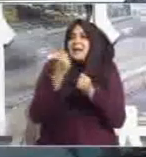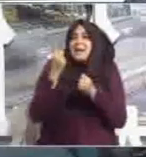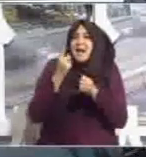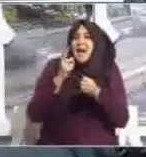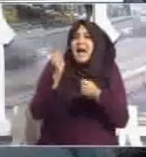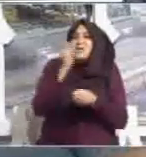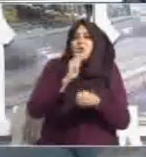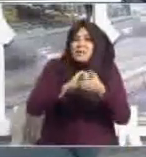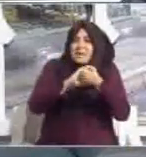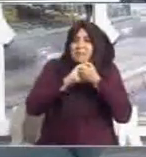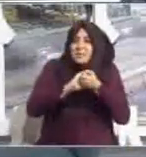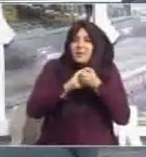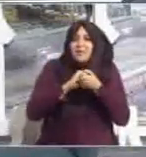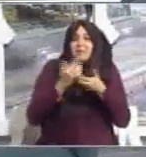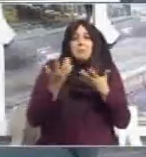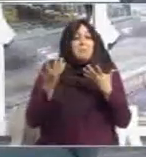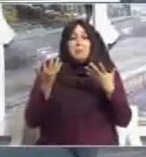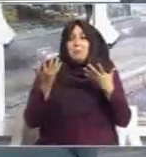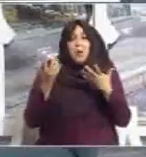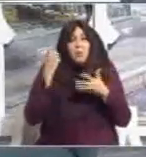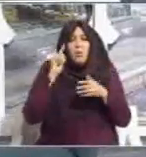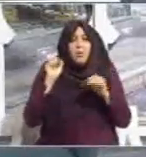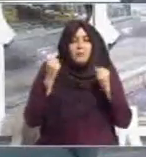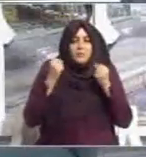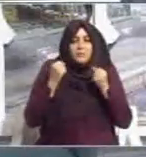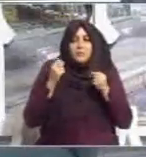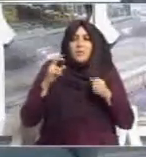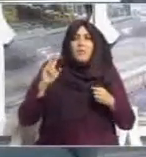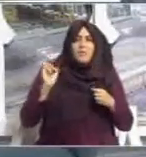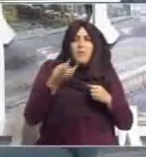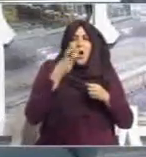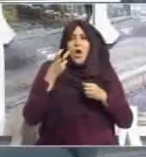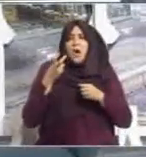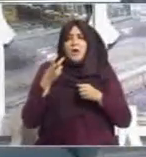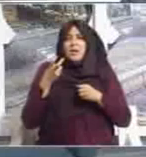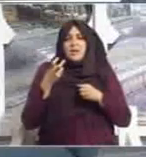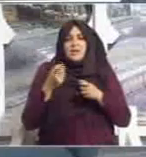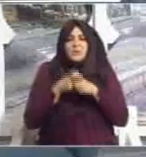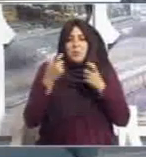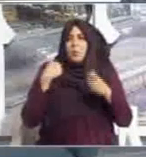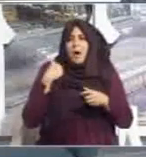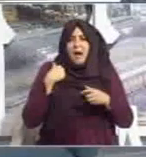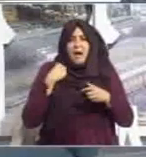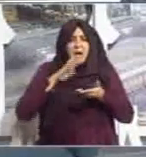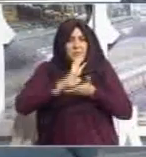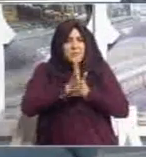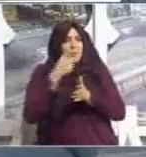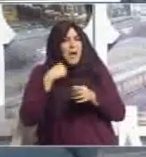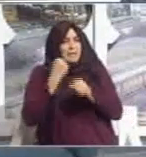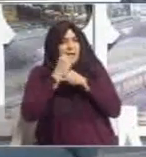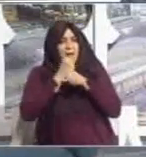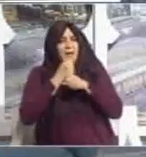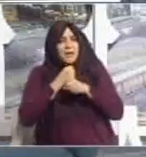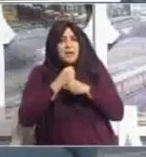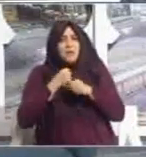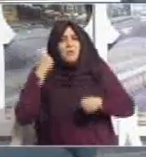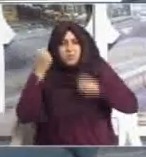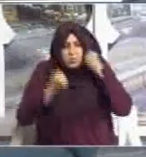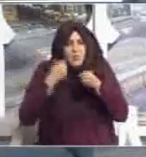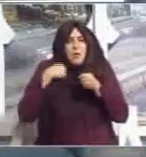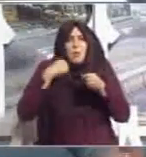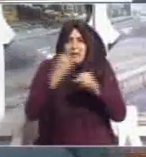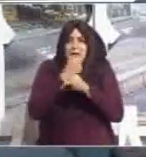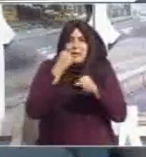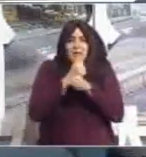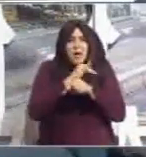او يعني ممكن يسرق الشركة يحرق الشركة ما هذاك الغاضب هذا يقول بمعنى ظلموني وكذا وكذا فيدير اشياء